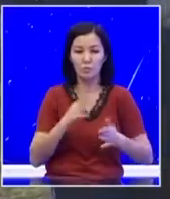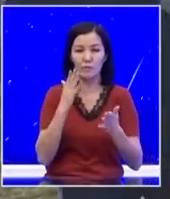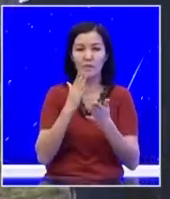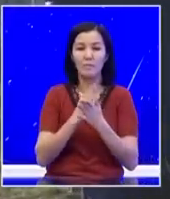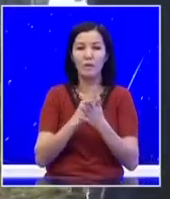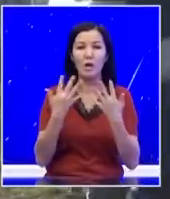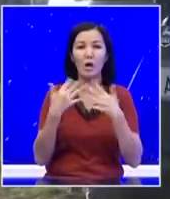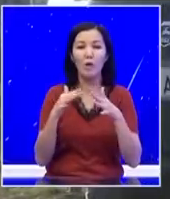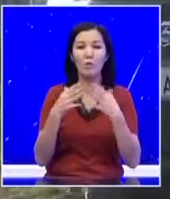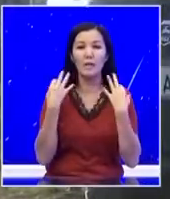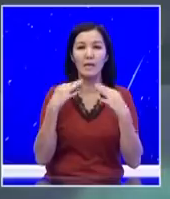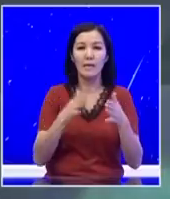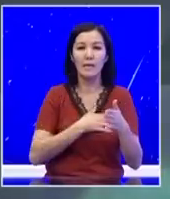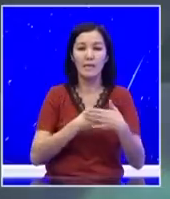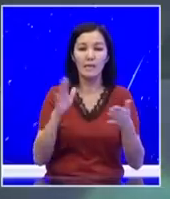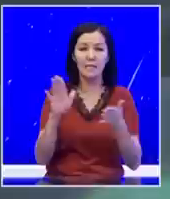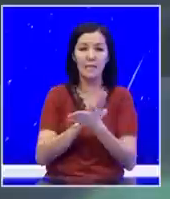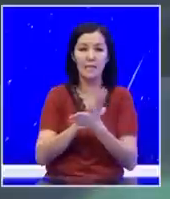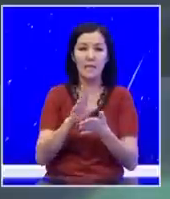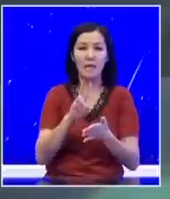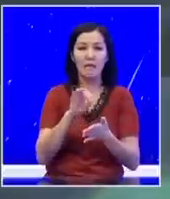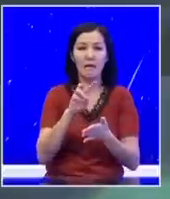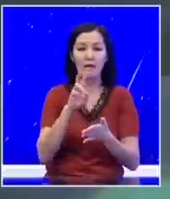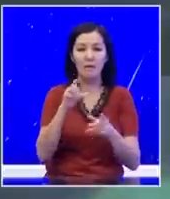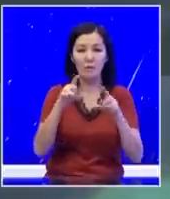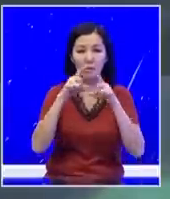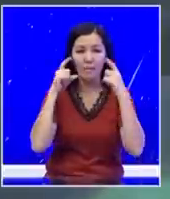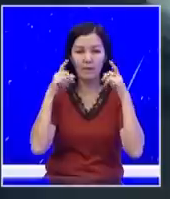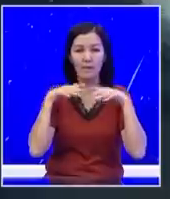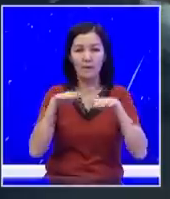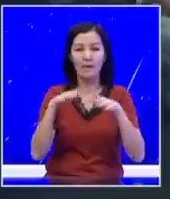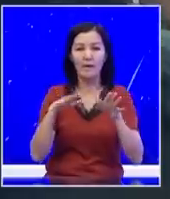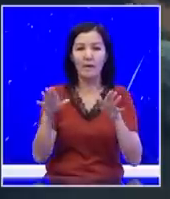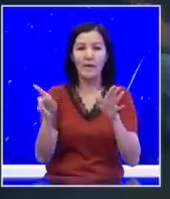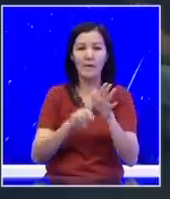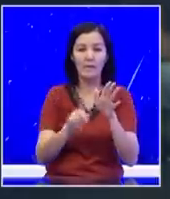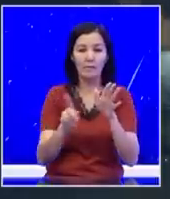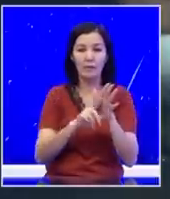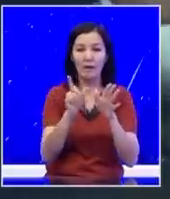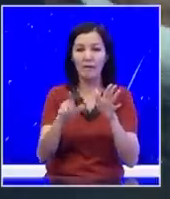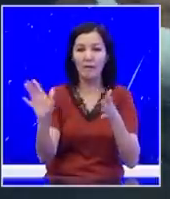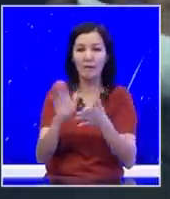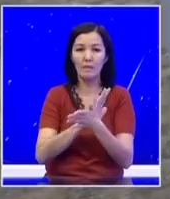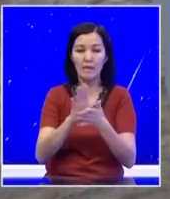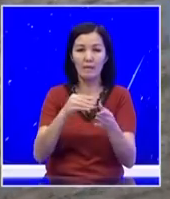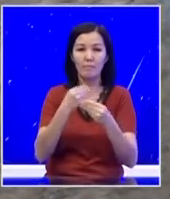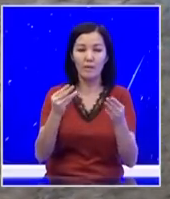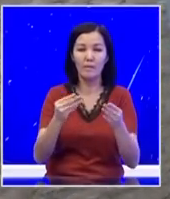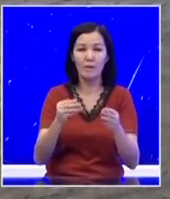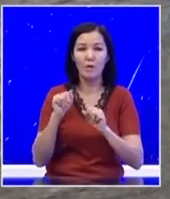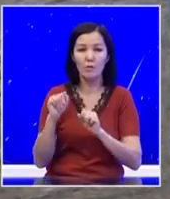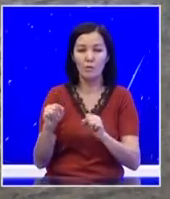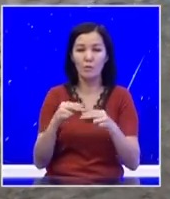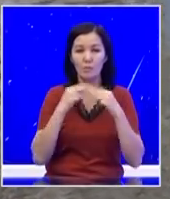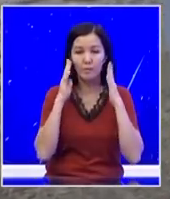Ал ауылдағы еріктілер болса, Нарынқолда тігіліп жатқан маскаларды кіріп шыққандарға тегін үлестіріп, сақтық шараларын естеріне салып